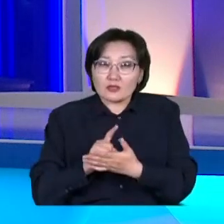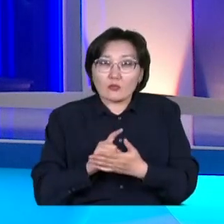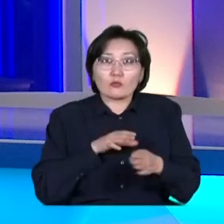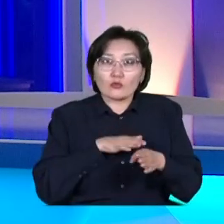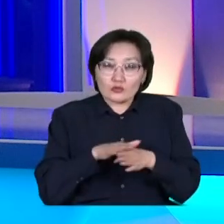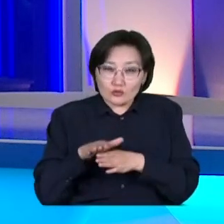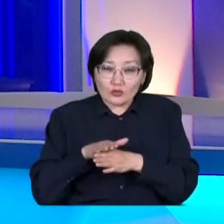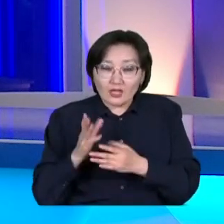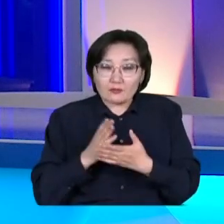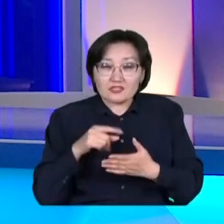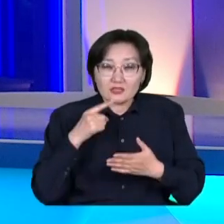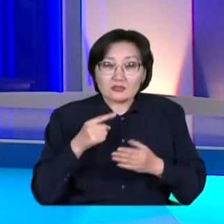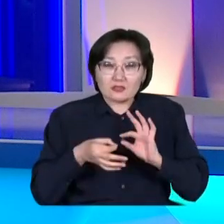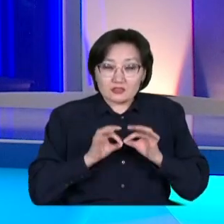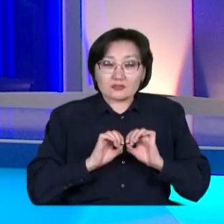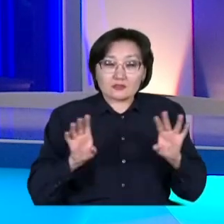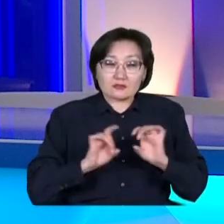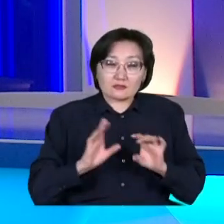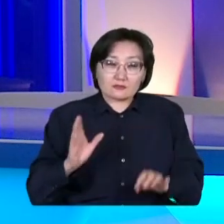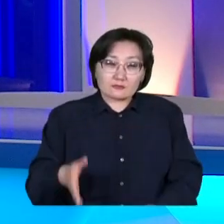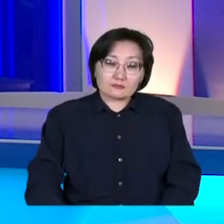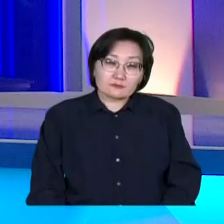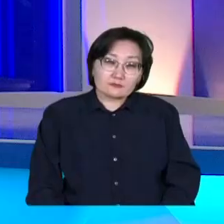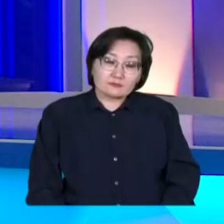дейді. Тақырыпты әріптесім Оразай Нұртай жалғастырсын.